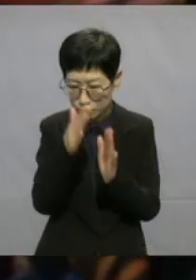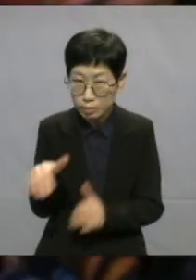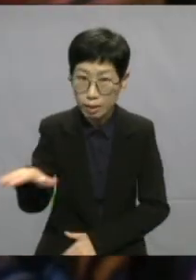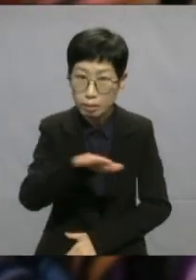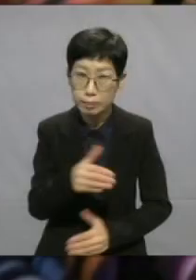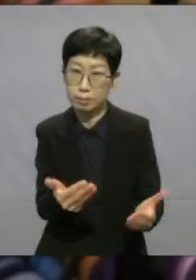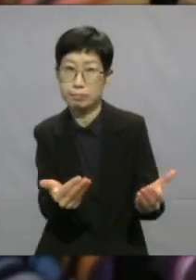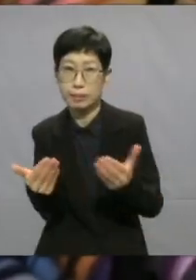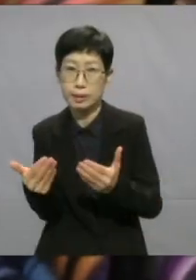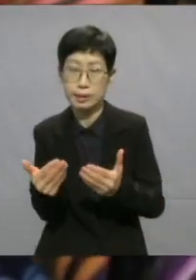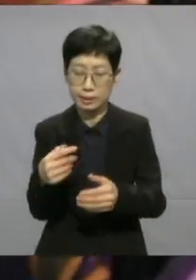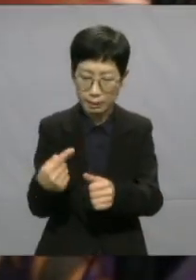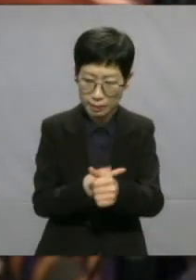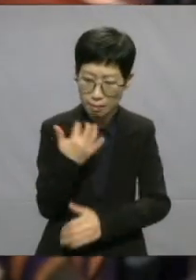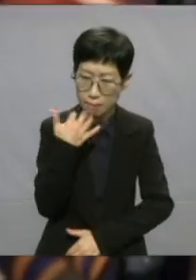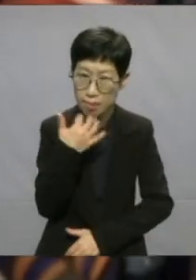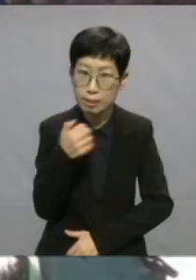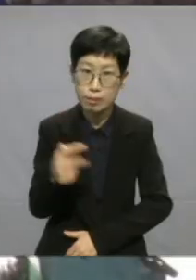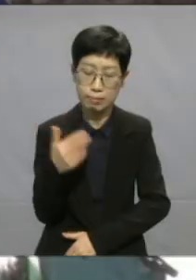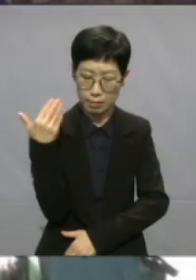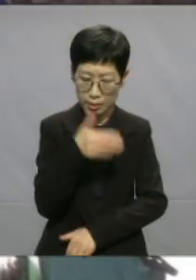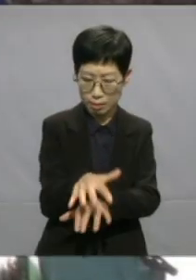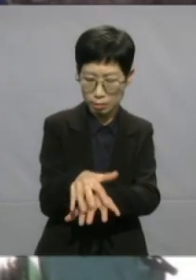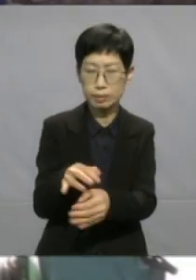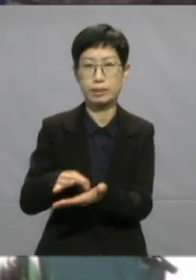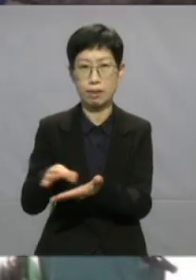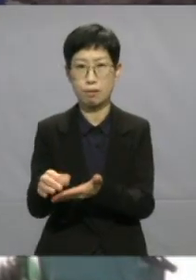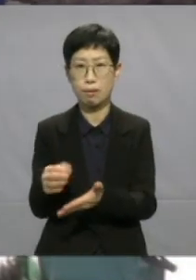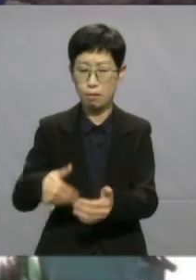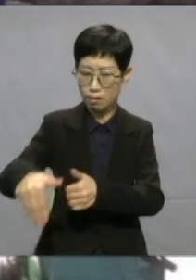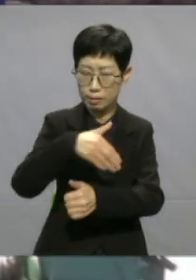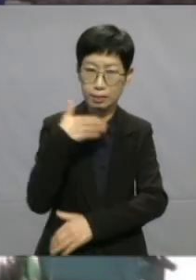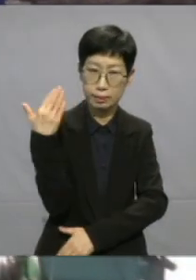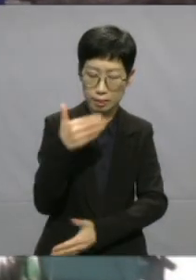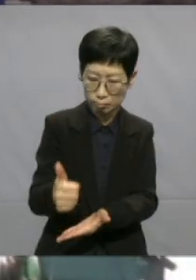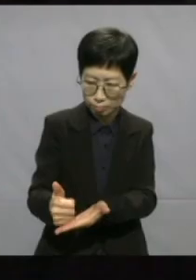겨냥해 천연 염색과 유기농 면을 사용하는 등 환경을 생각하는